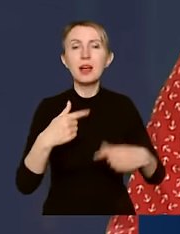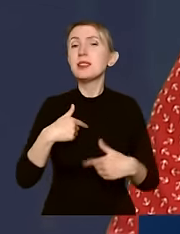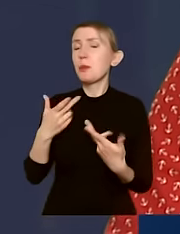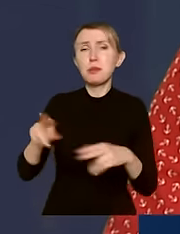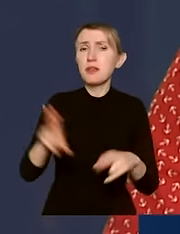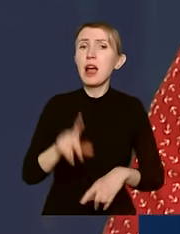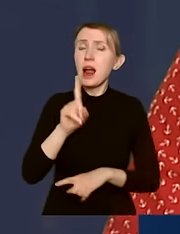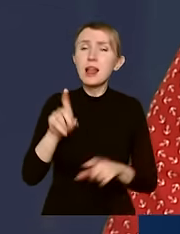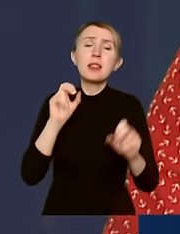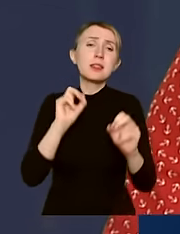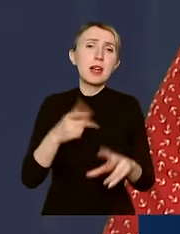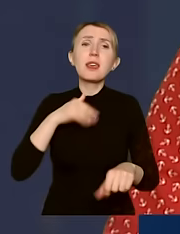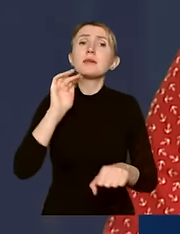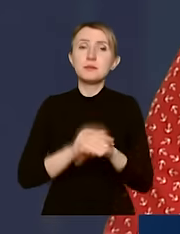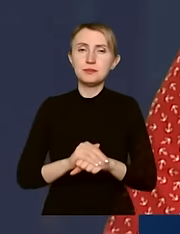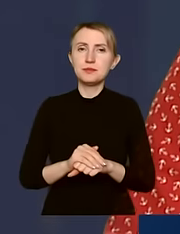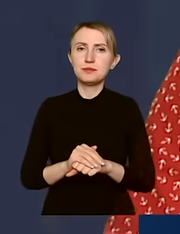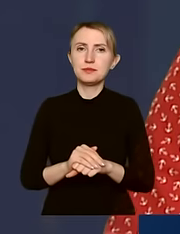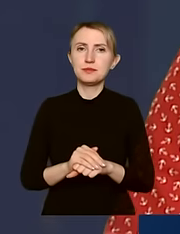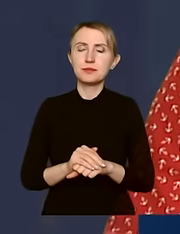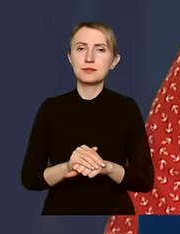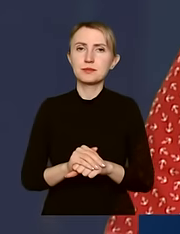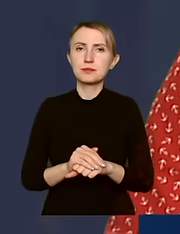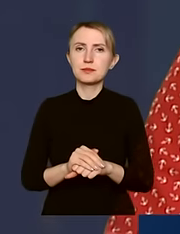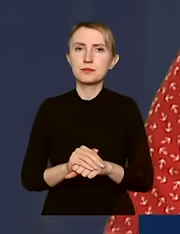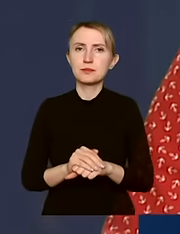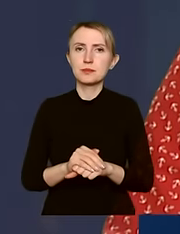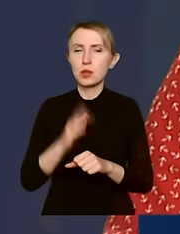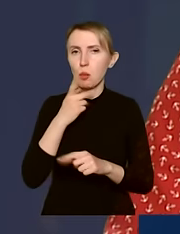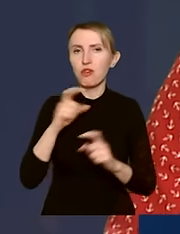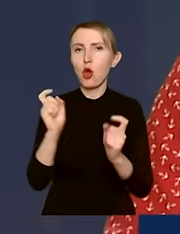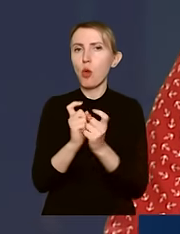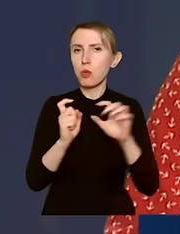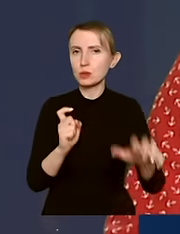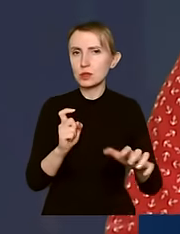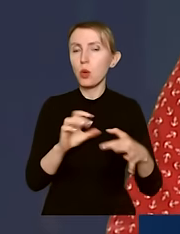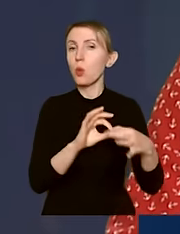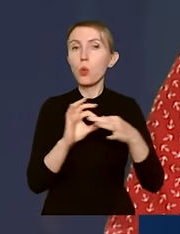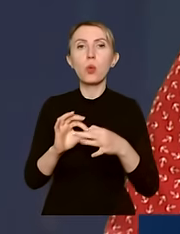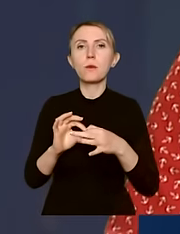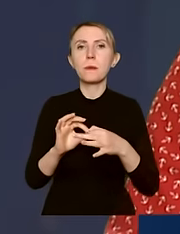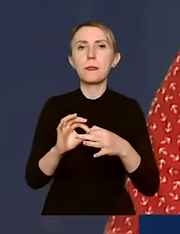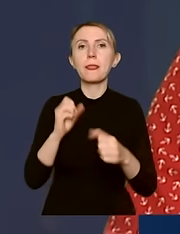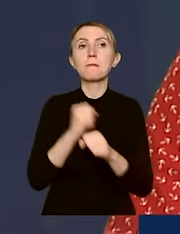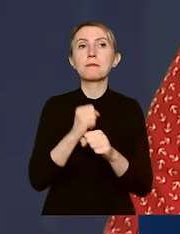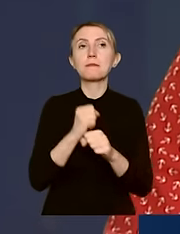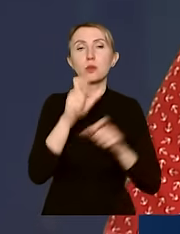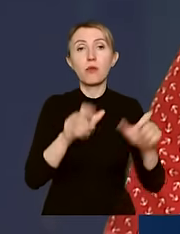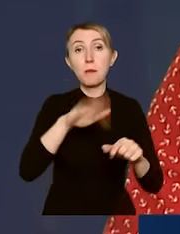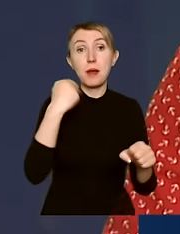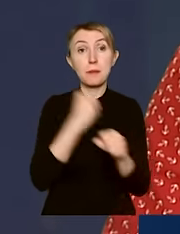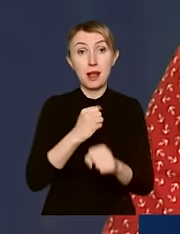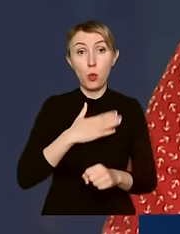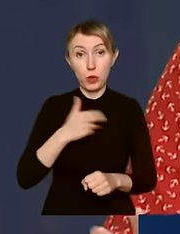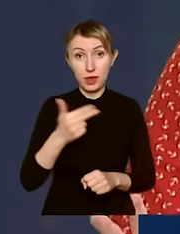Natomiast tak, oczywiście popieram też rozwiązanie, o którym mówi OPZZ, związane z tym, żeby pracownicy, którzy pracują w weekendy, też